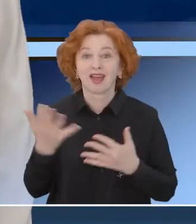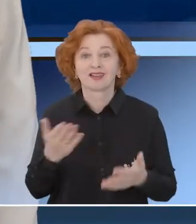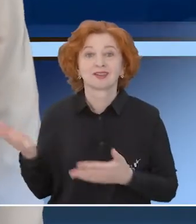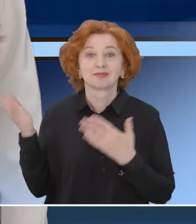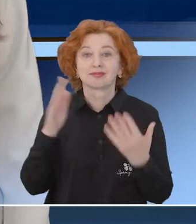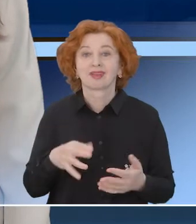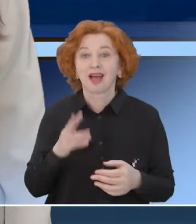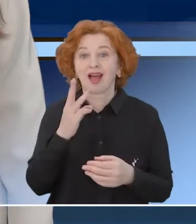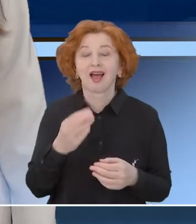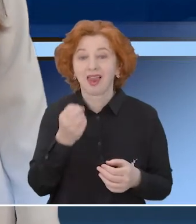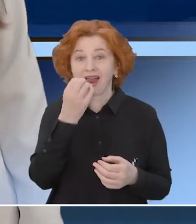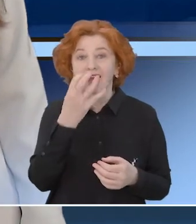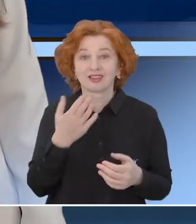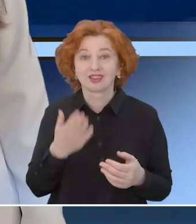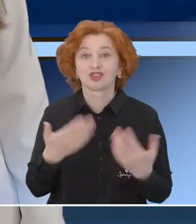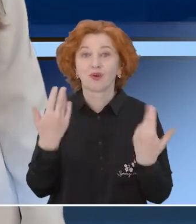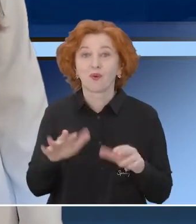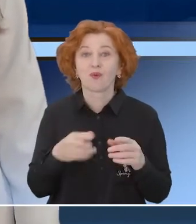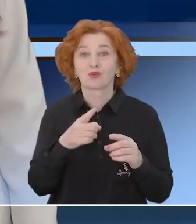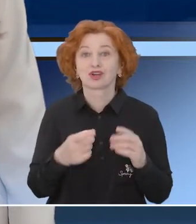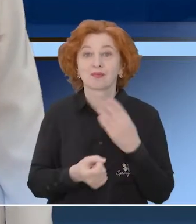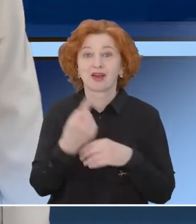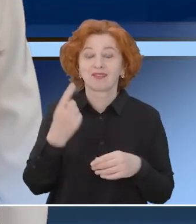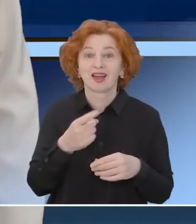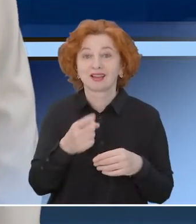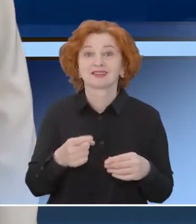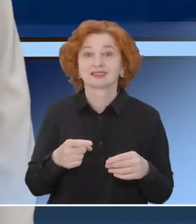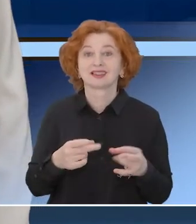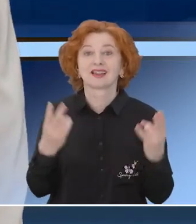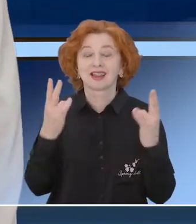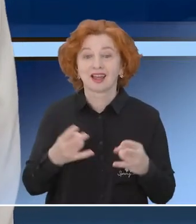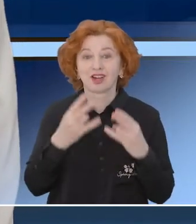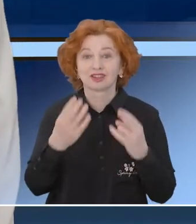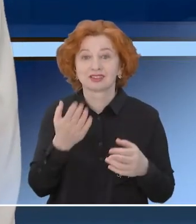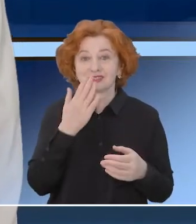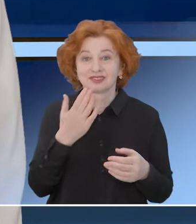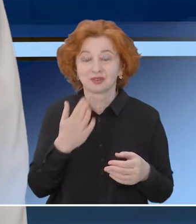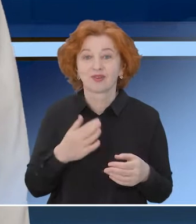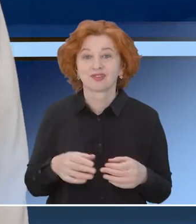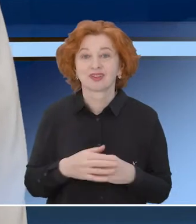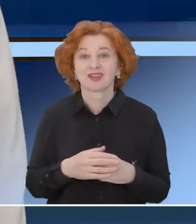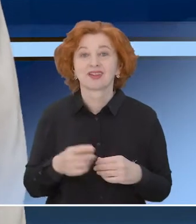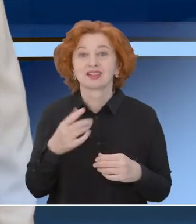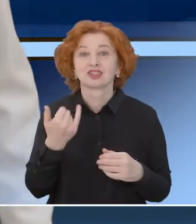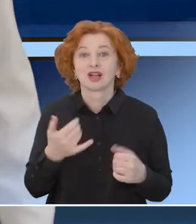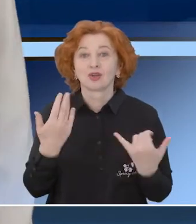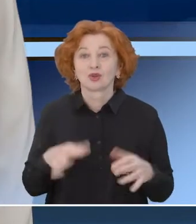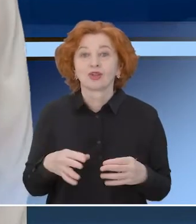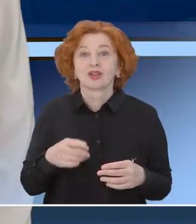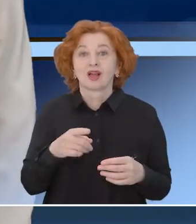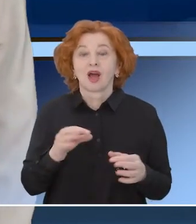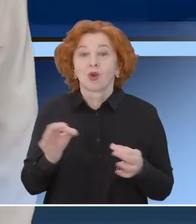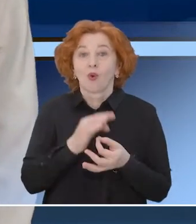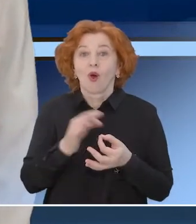принес тонкий аромат ландышей, и вот уже на столе красуется целый букет этих нежных цветов из бисера.